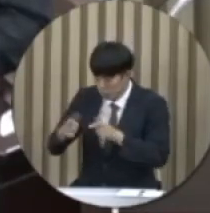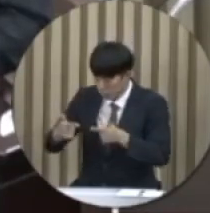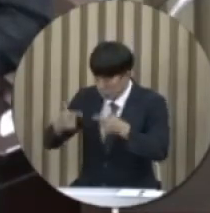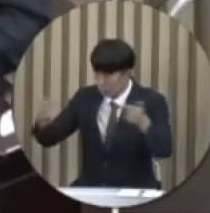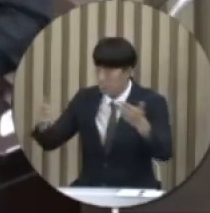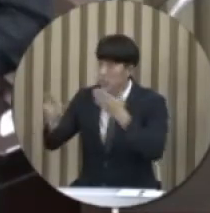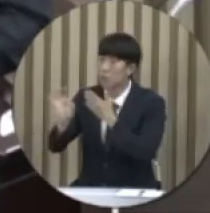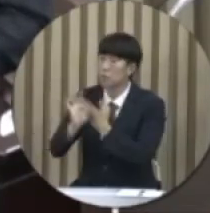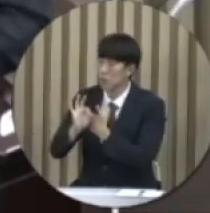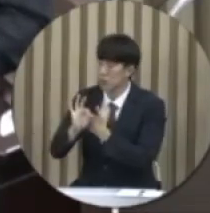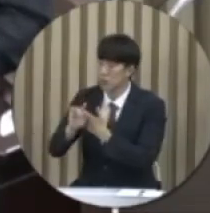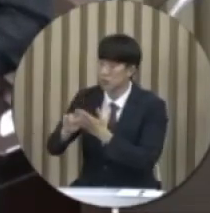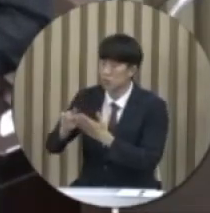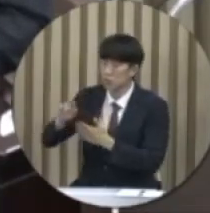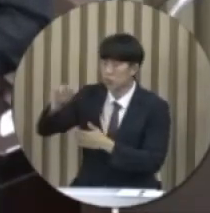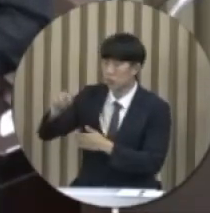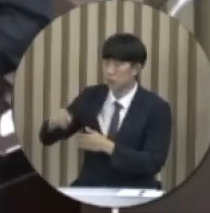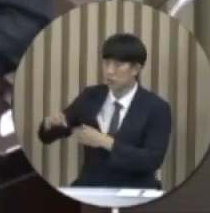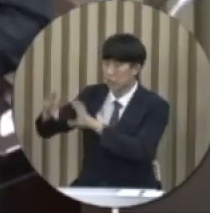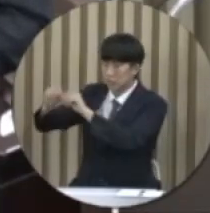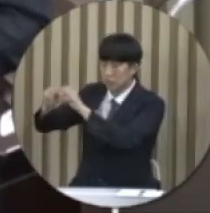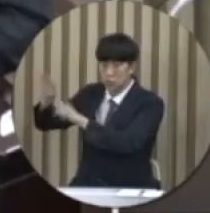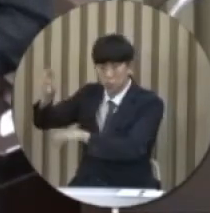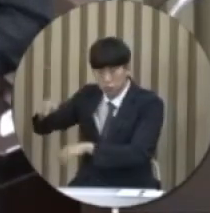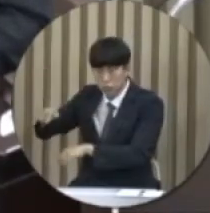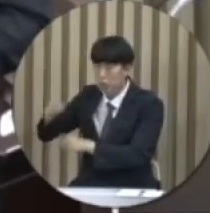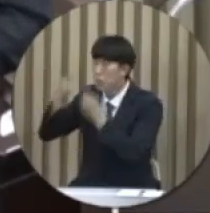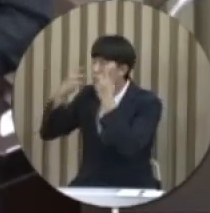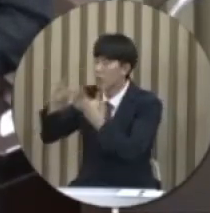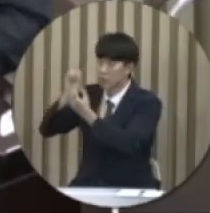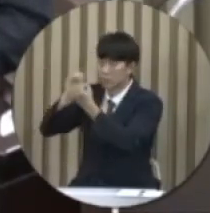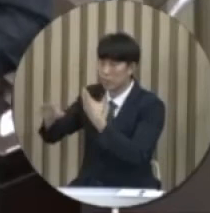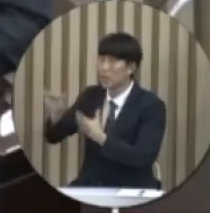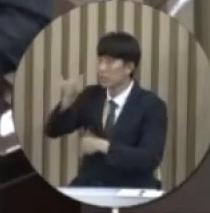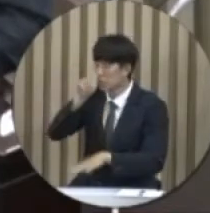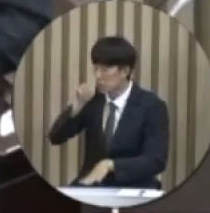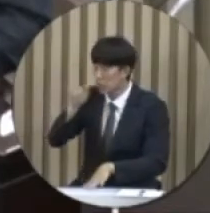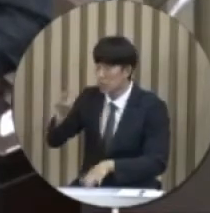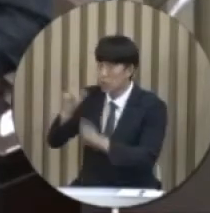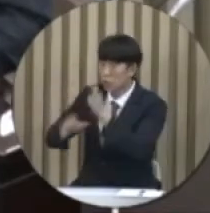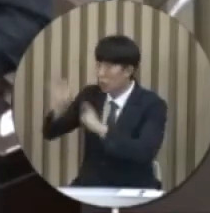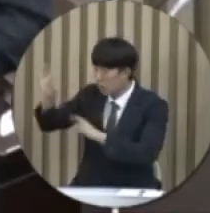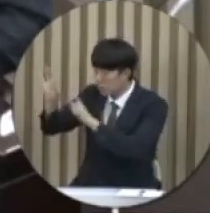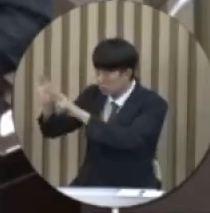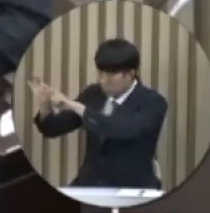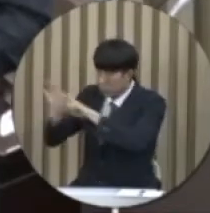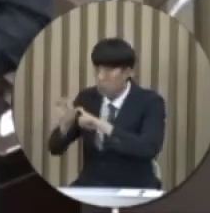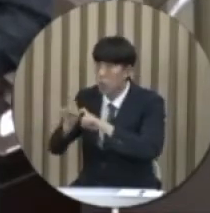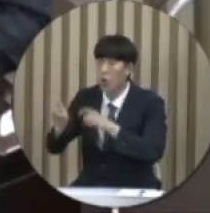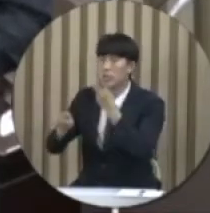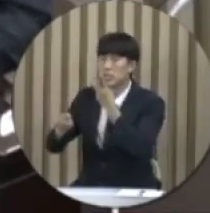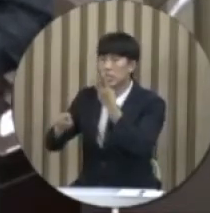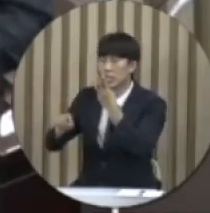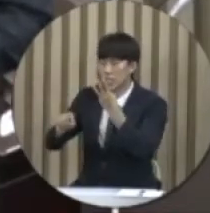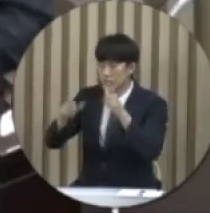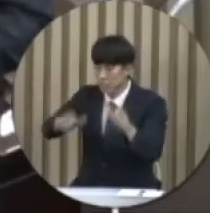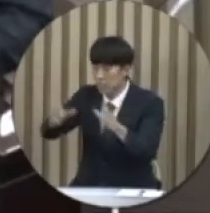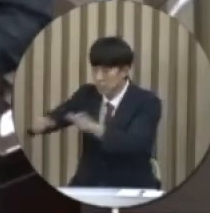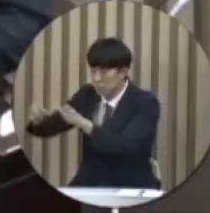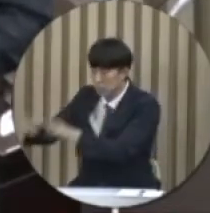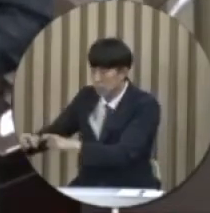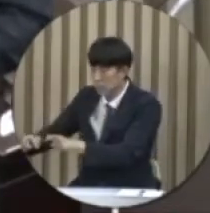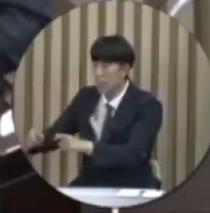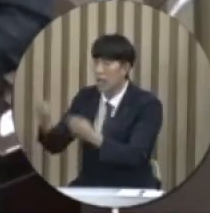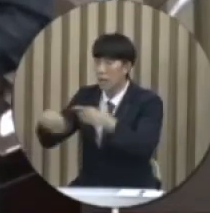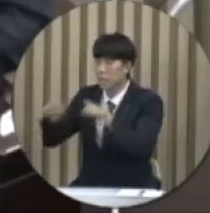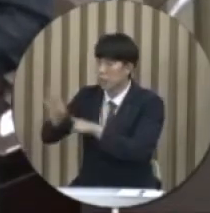갔을 때, 국토부에서 명확하게 얘기했습니다. 여기에 드는 추가 비용을 세개 지자체가 내라. 이거는 국토부의